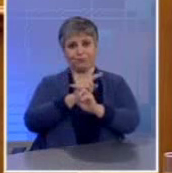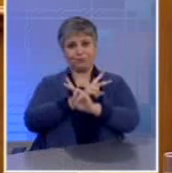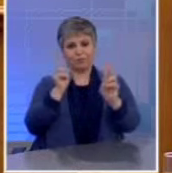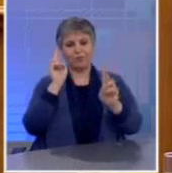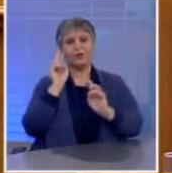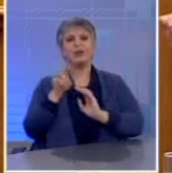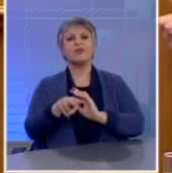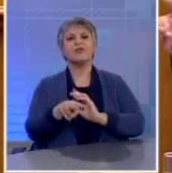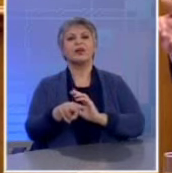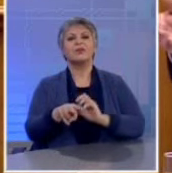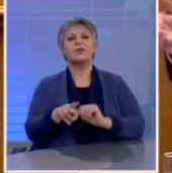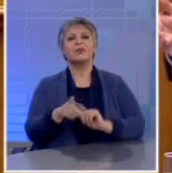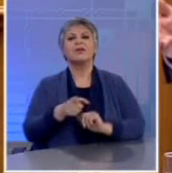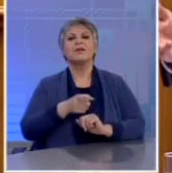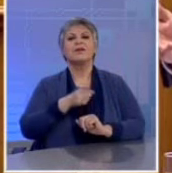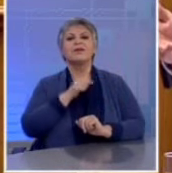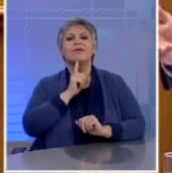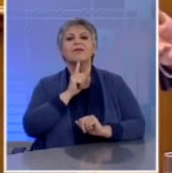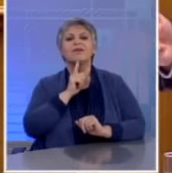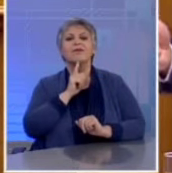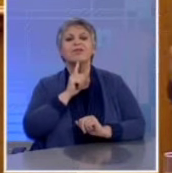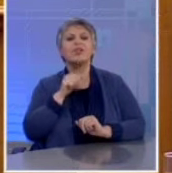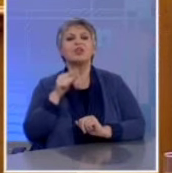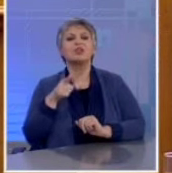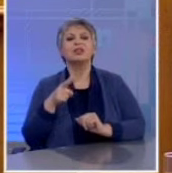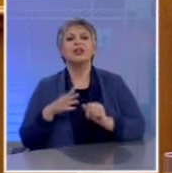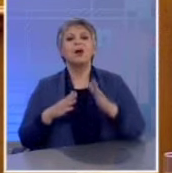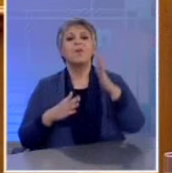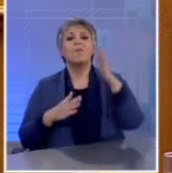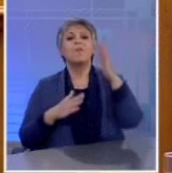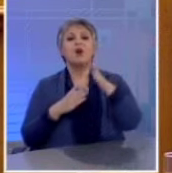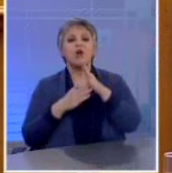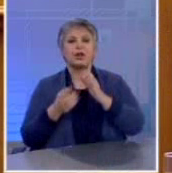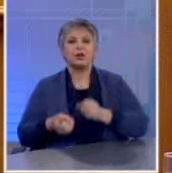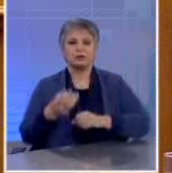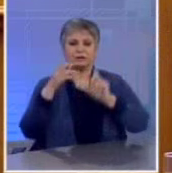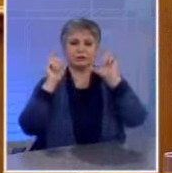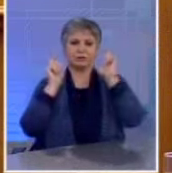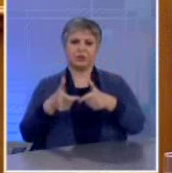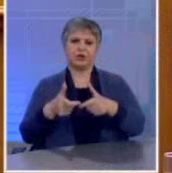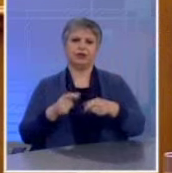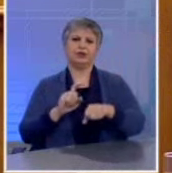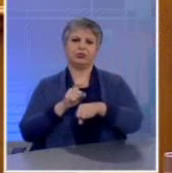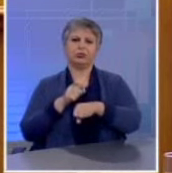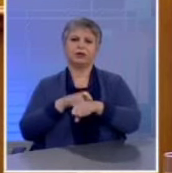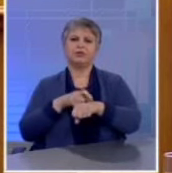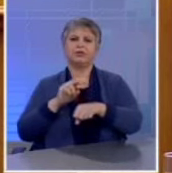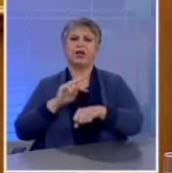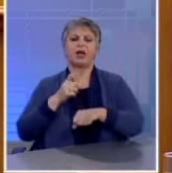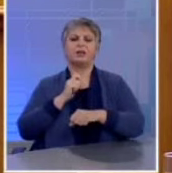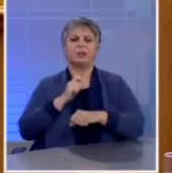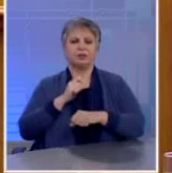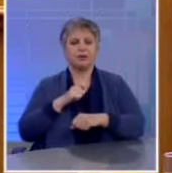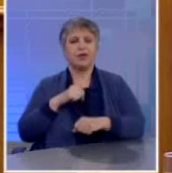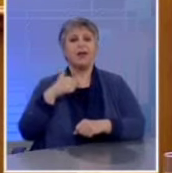του ίδιου του Προέδρου, του κ. Μητσοτάκη, της σημερινής αξιωματικής αντιπολίτευσης. Και πρόκειται για μια νυχτερινή